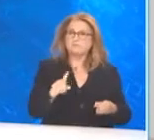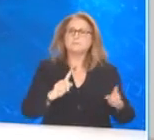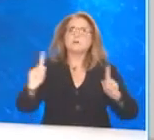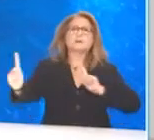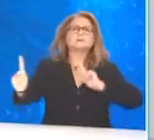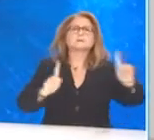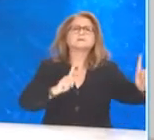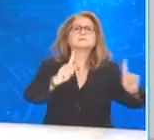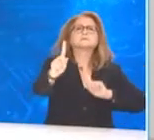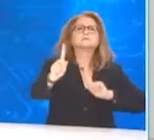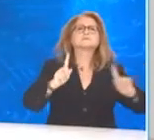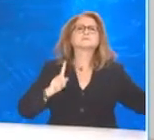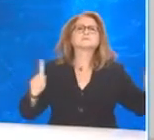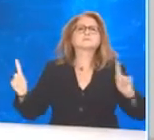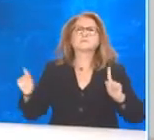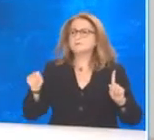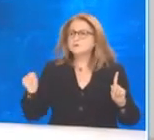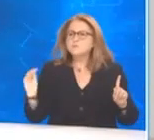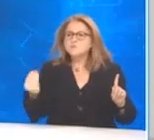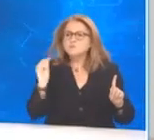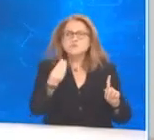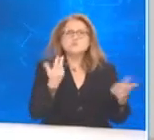Ταυτόχρονα η χνηλάτιση